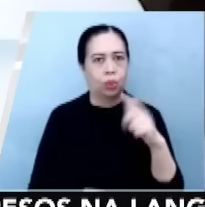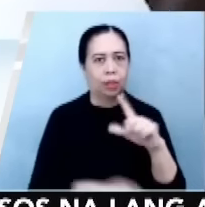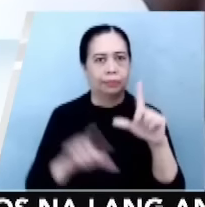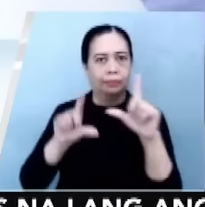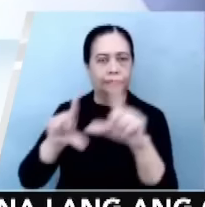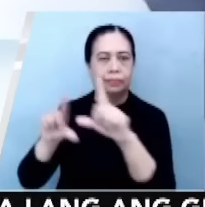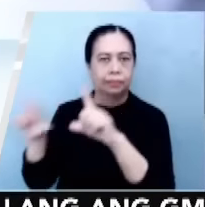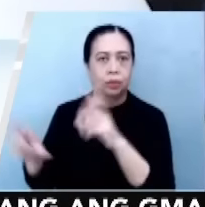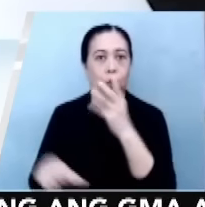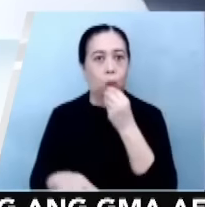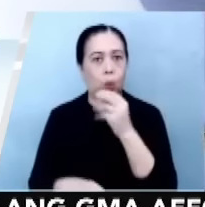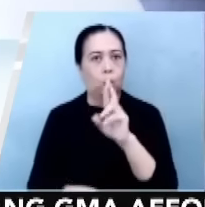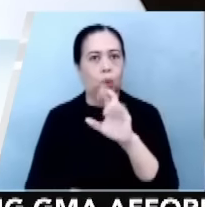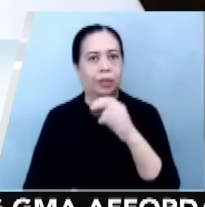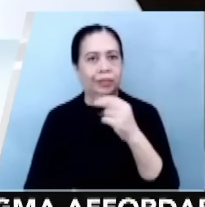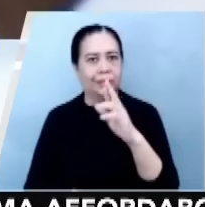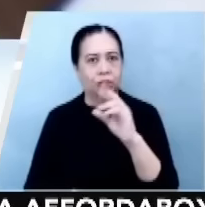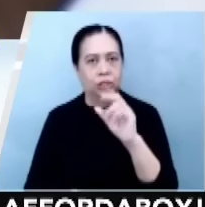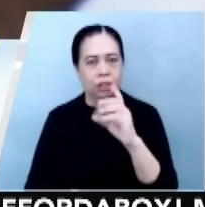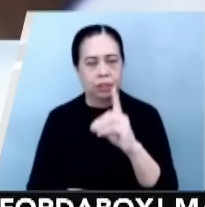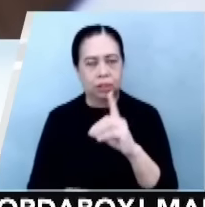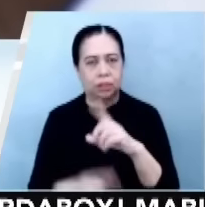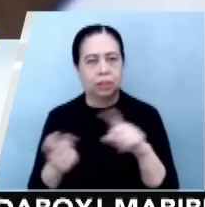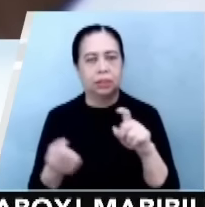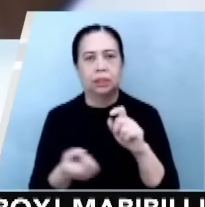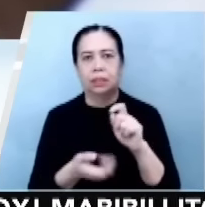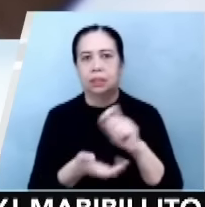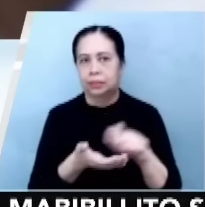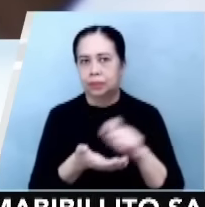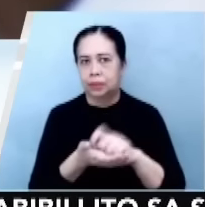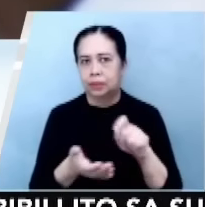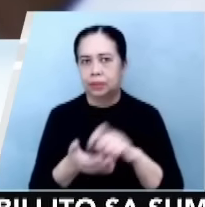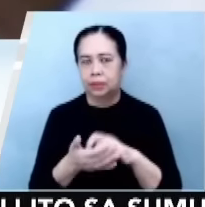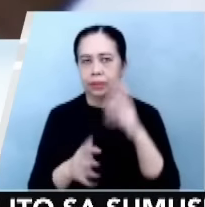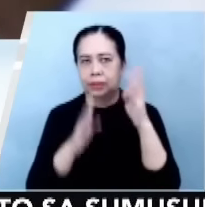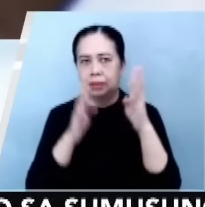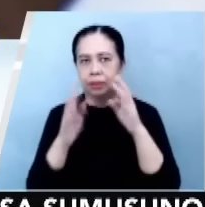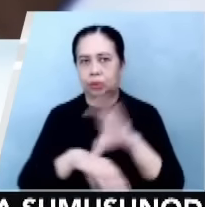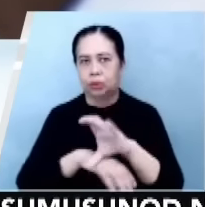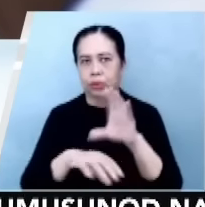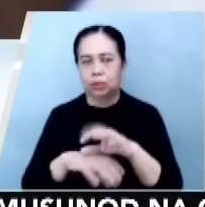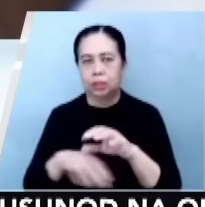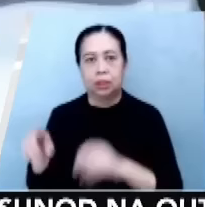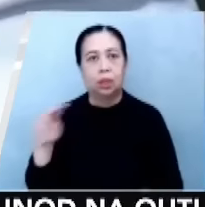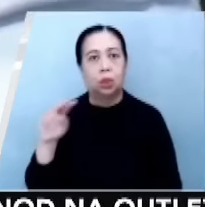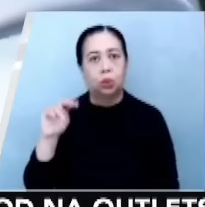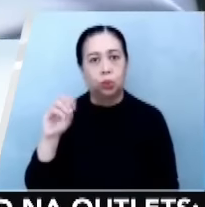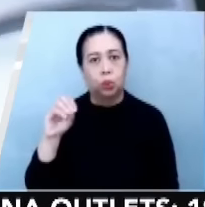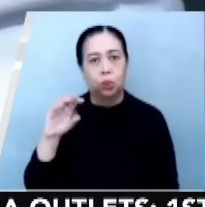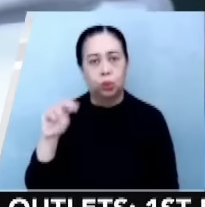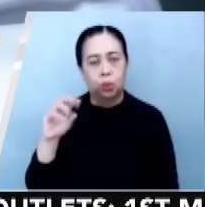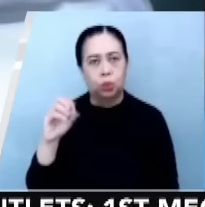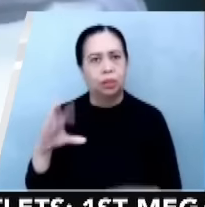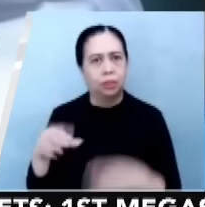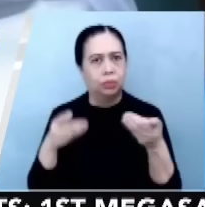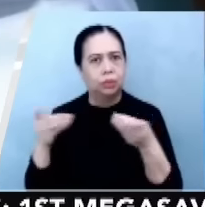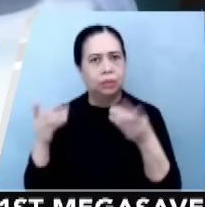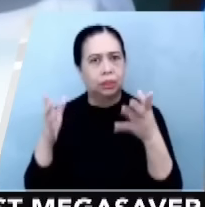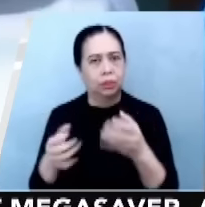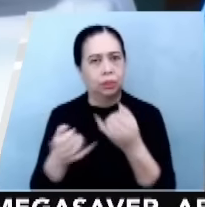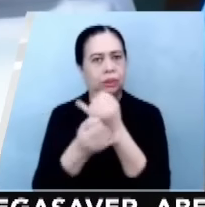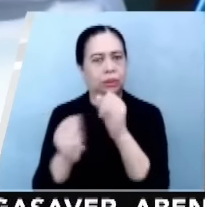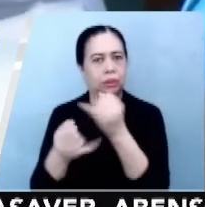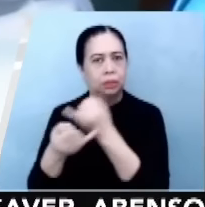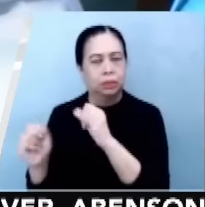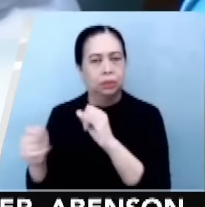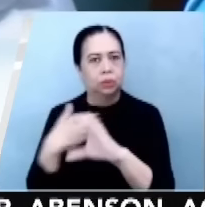the scriptwriter at creative consultant, at si Jojo Nones, dating consultant at gay director, mga independent contractors ng